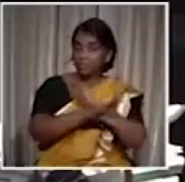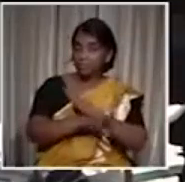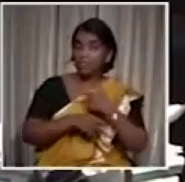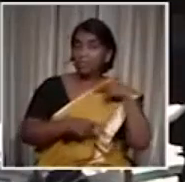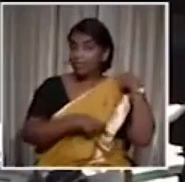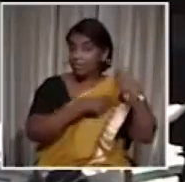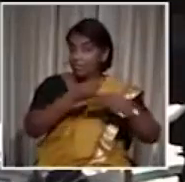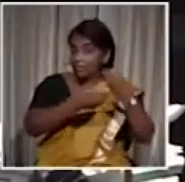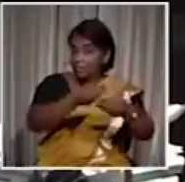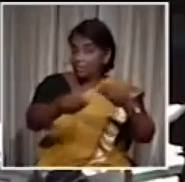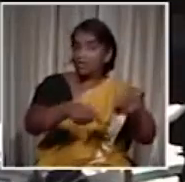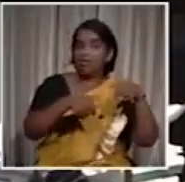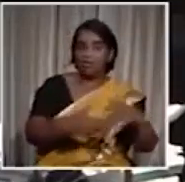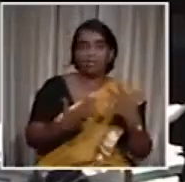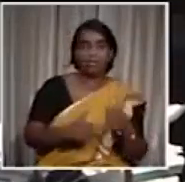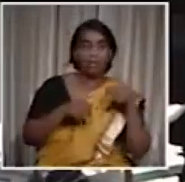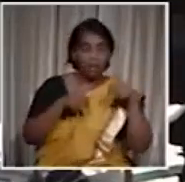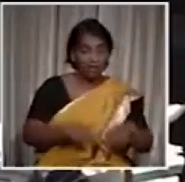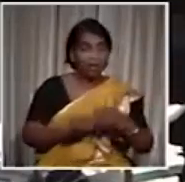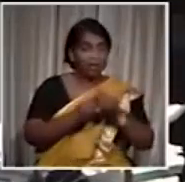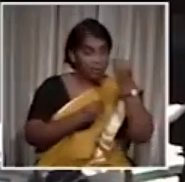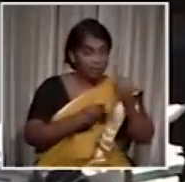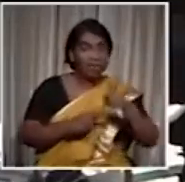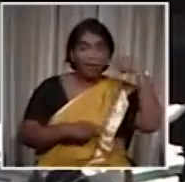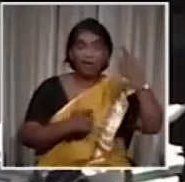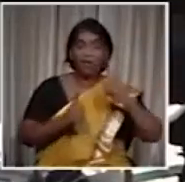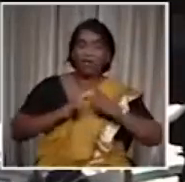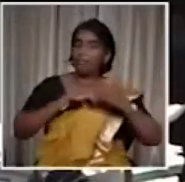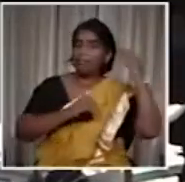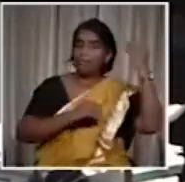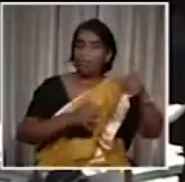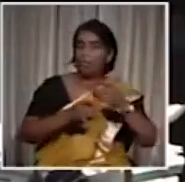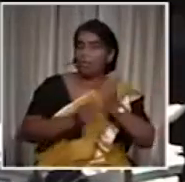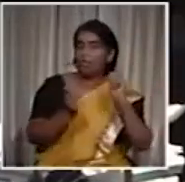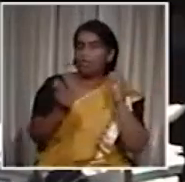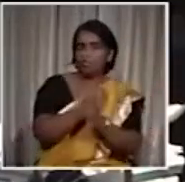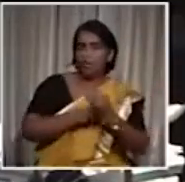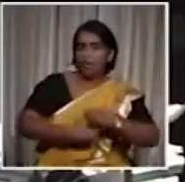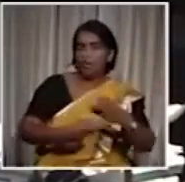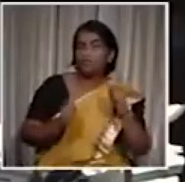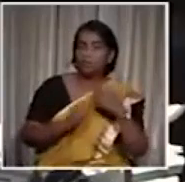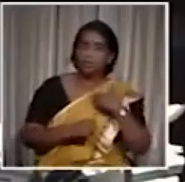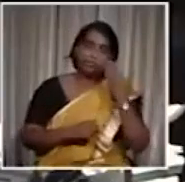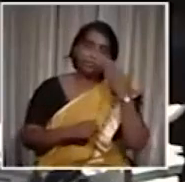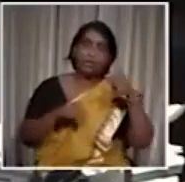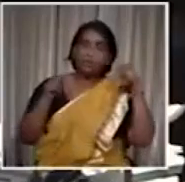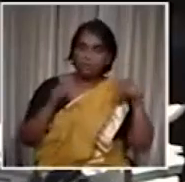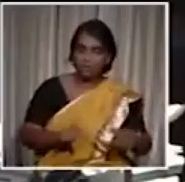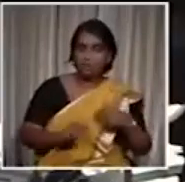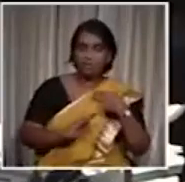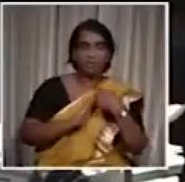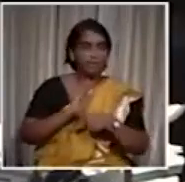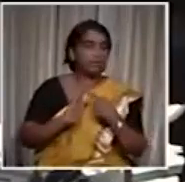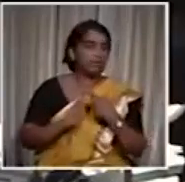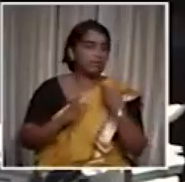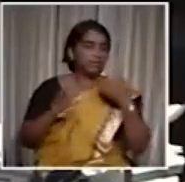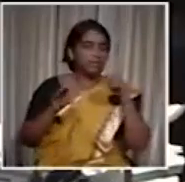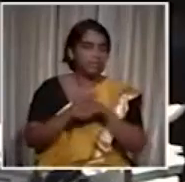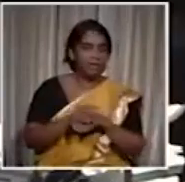බීජ ඒ නිසා අද එතුමා වපුරන බීජ අනාගතේ කවරාකාර විනාශයක් ගෙන දෙයිද කියලා අපිට ඉතා පැහැදිලි අද මේ රට භුක්ති විඳින්න